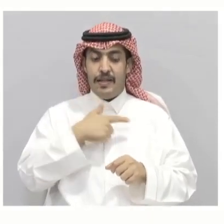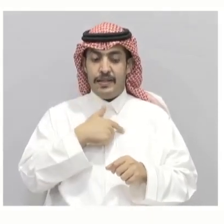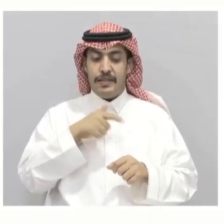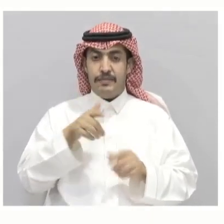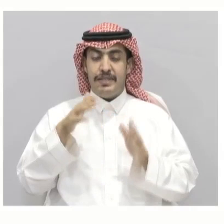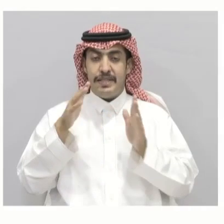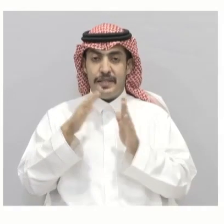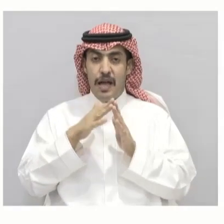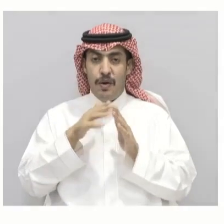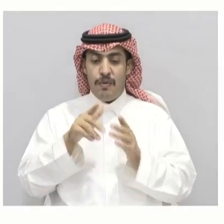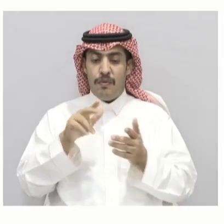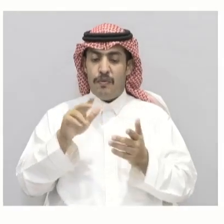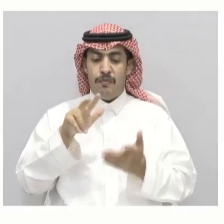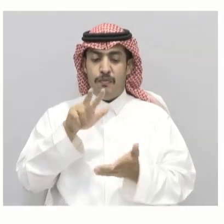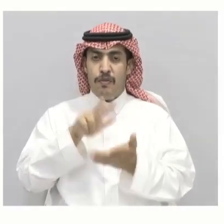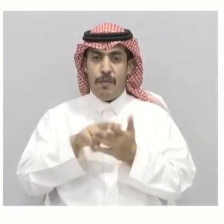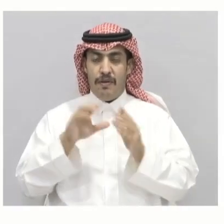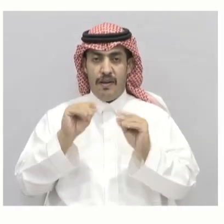الزاويتين متطابقتين